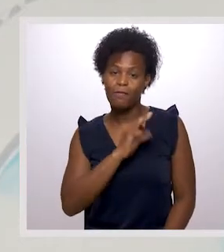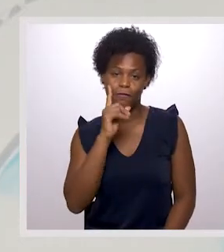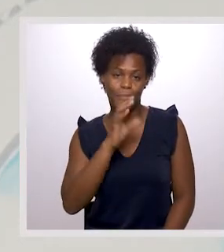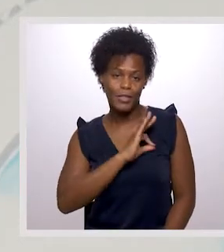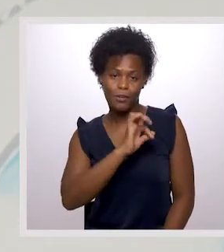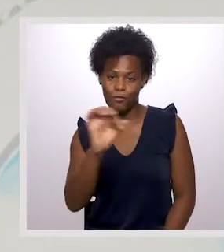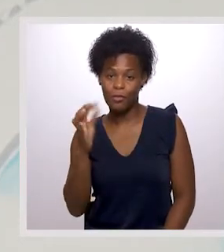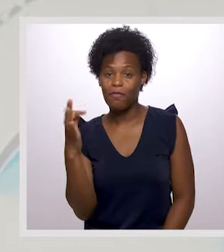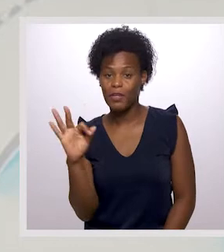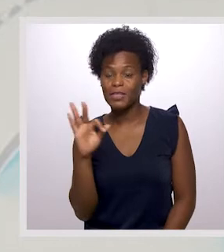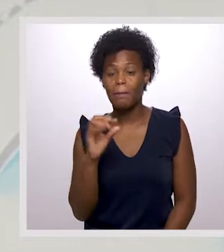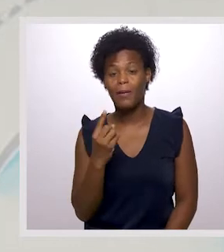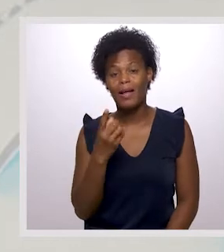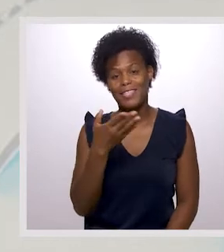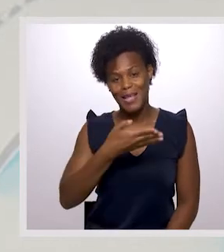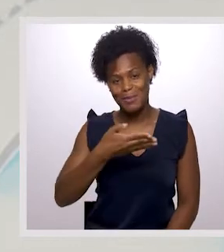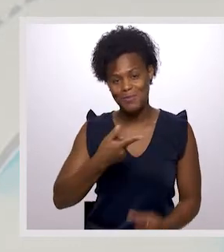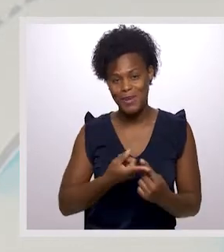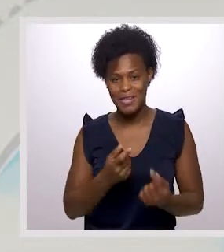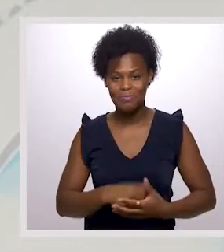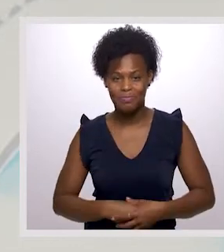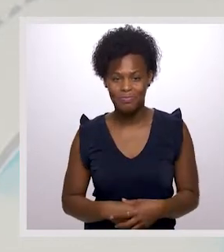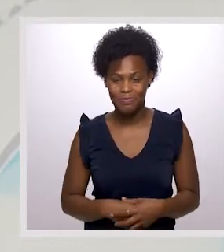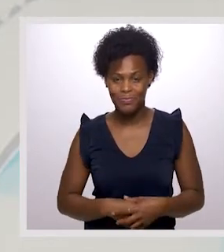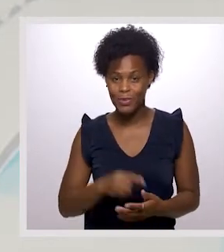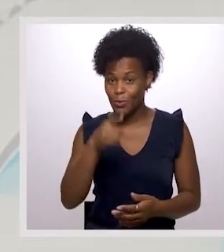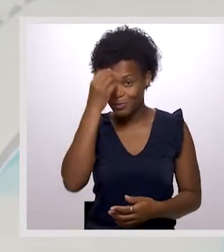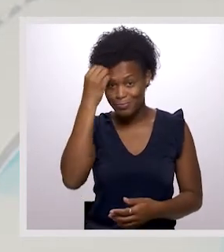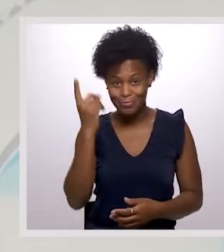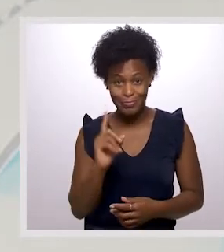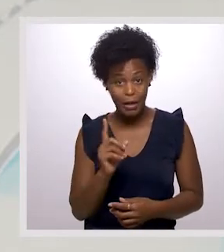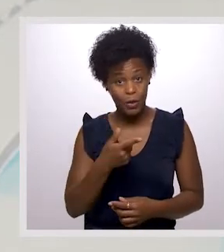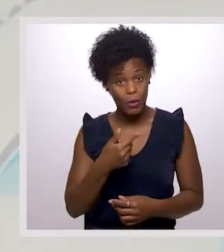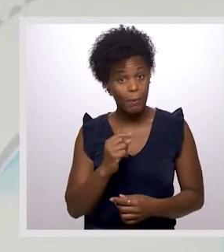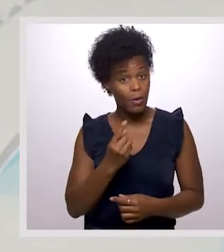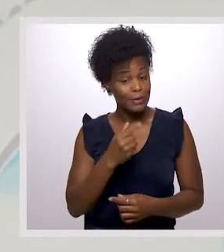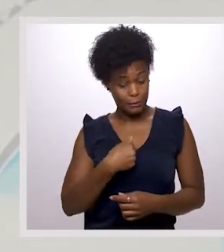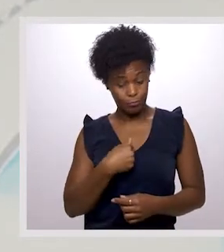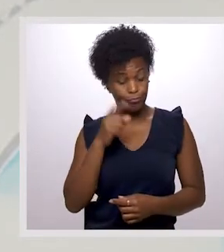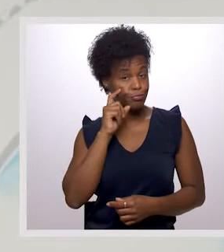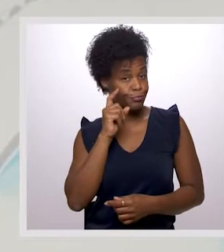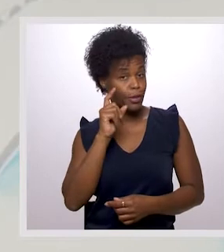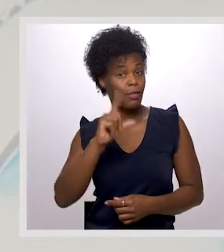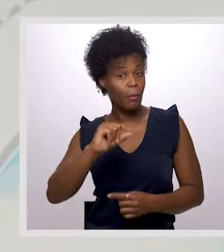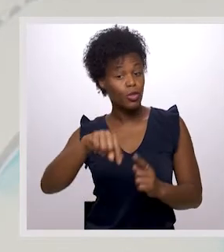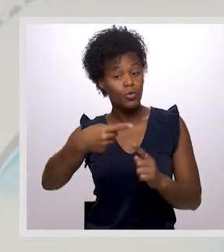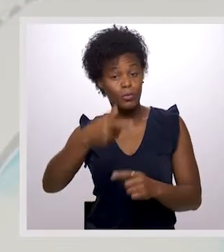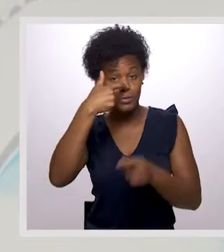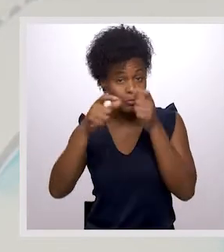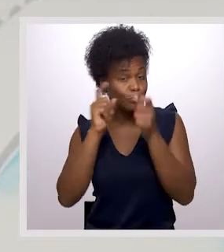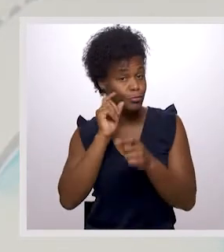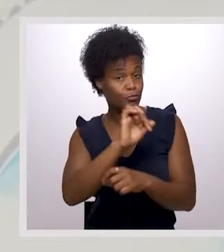de français pour la 7e année. N'oubliez pas que pour se protéger et protéger les autres